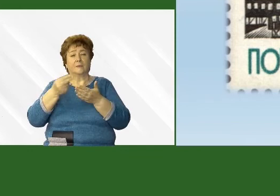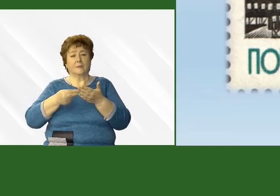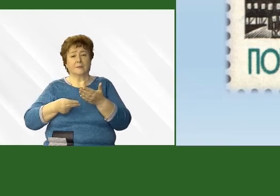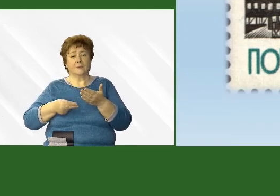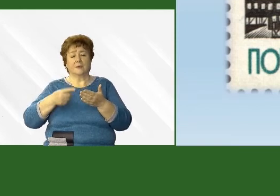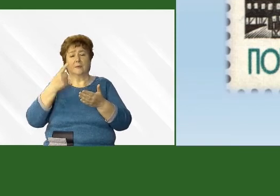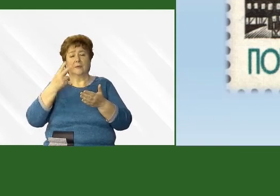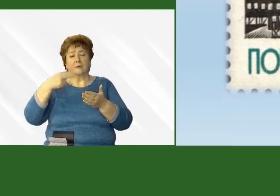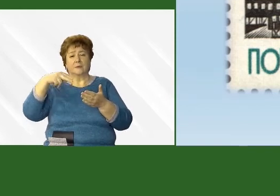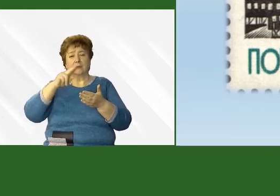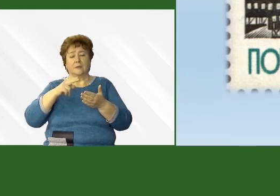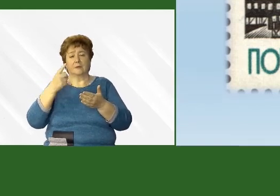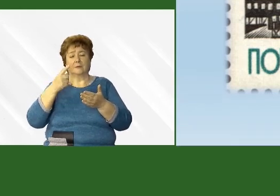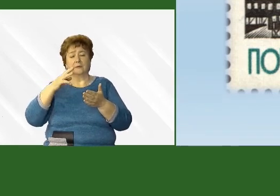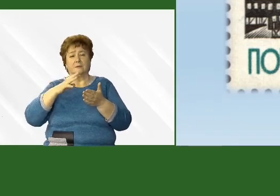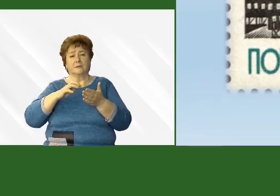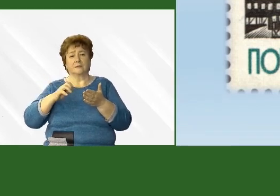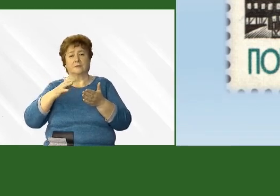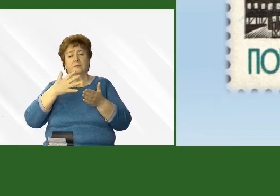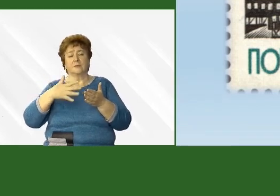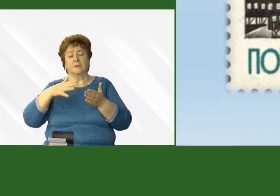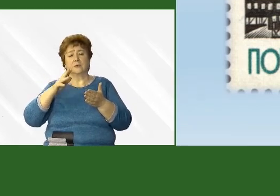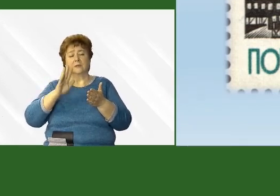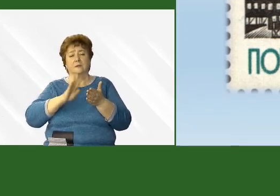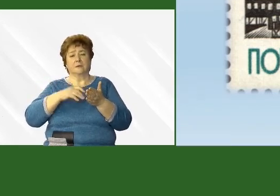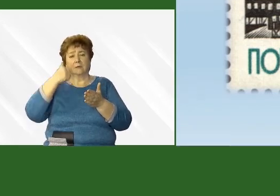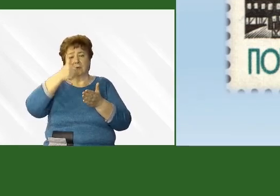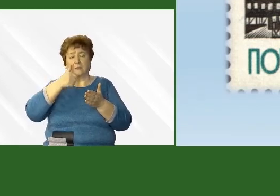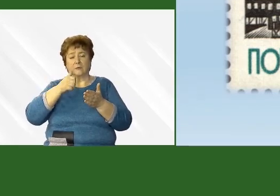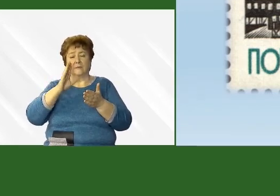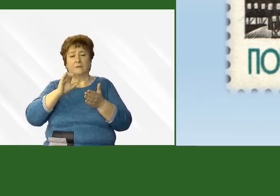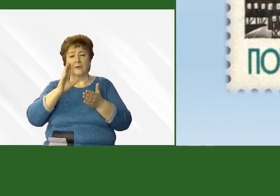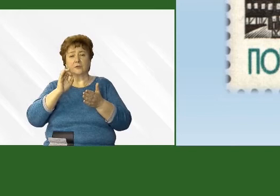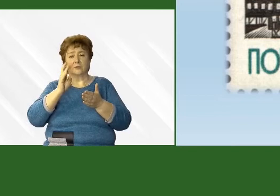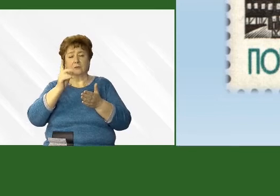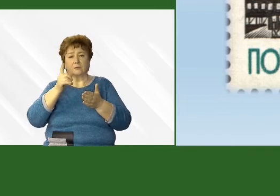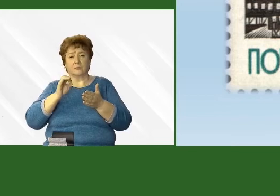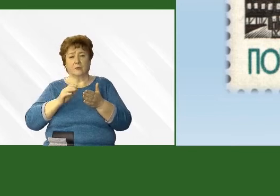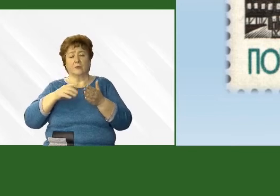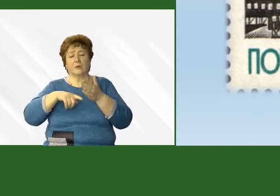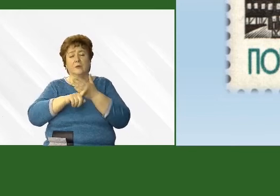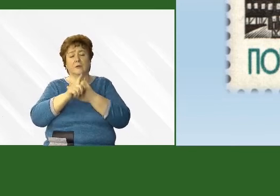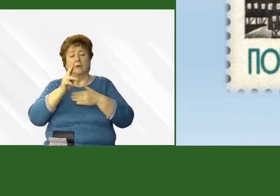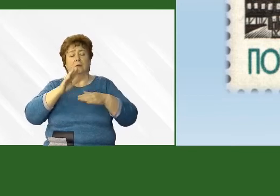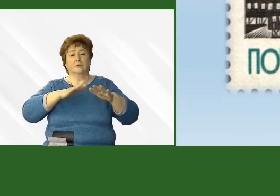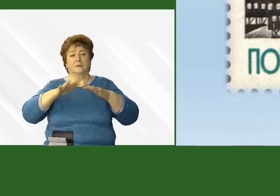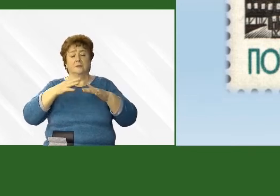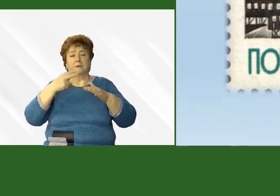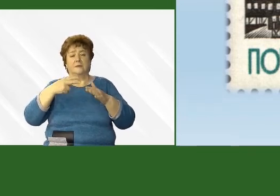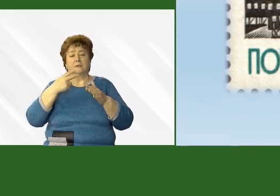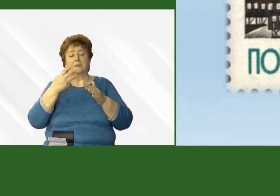заключен 1 декабря 1959 года в Вашингтоне и вступил в силу